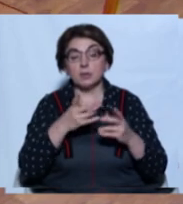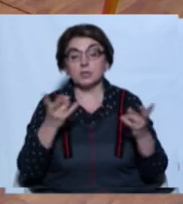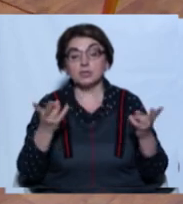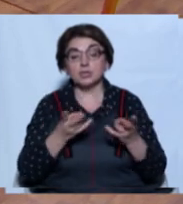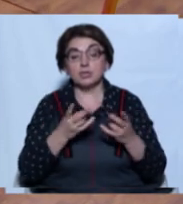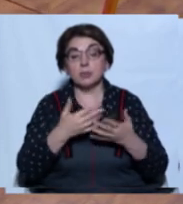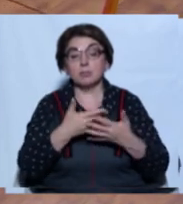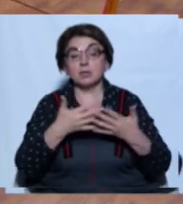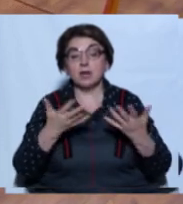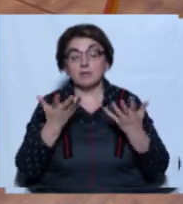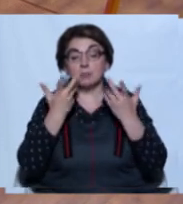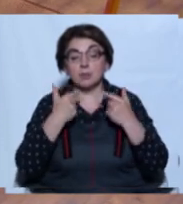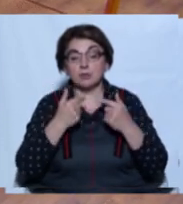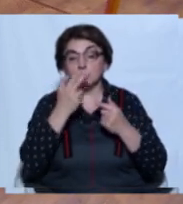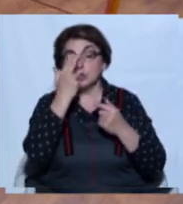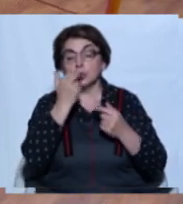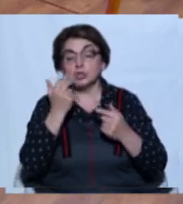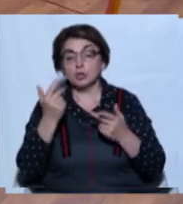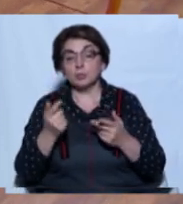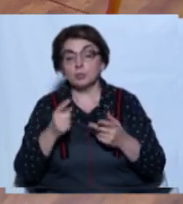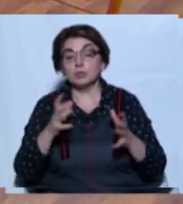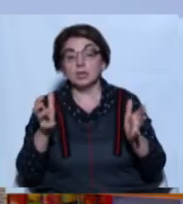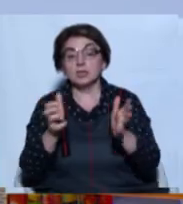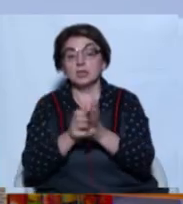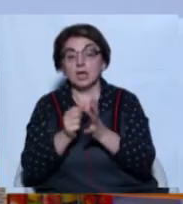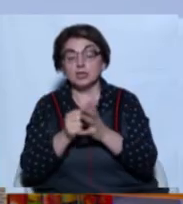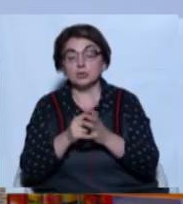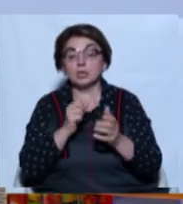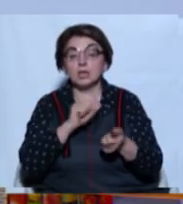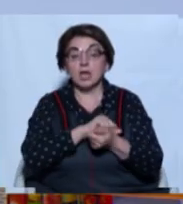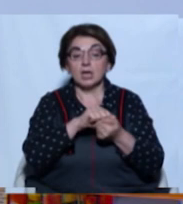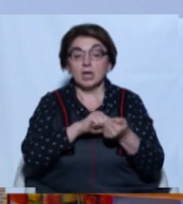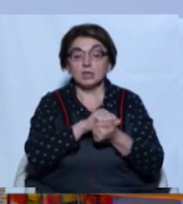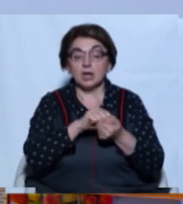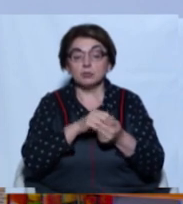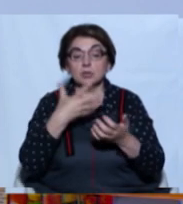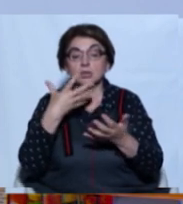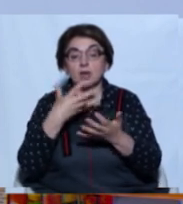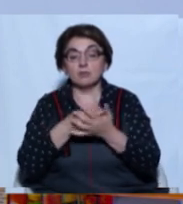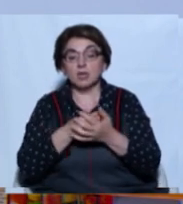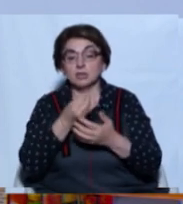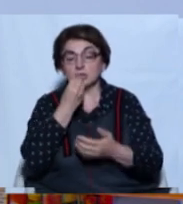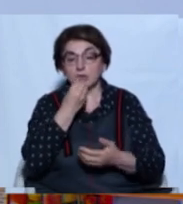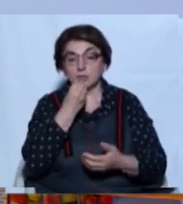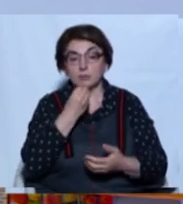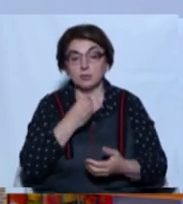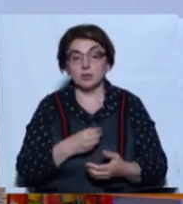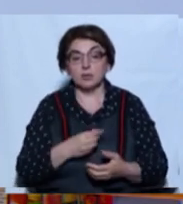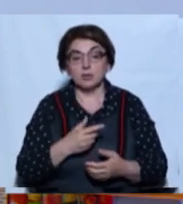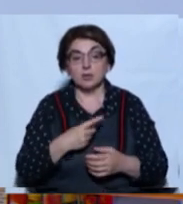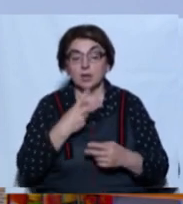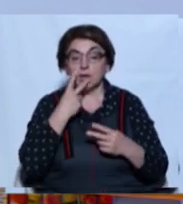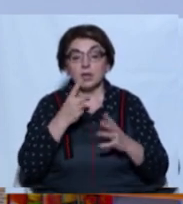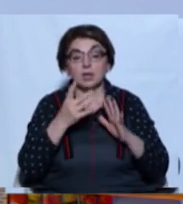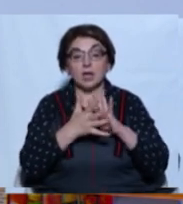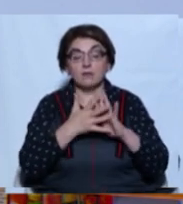გააჩნიათ მრავალფეროვანი შეგუებულობები, რომ დაიჭირონ და გადაამუშაონ ეს თავიანთი საკვები. გავარკვიეთ,